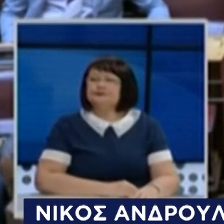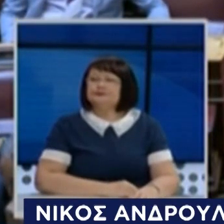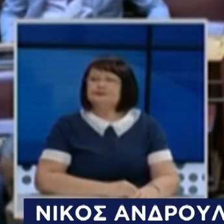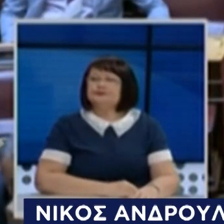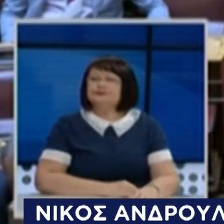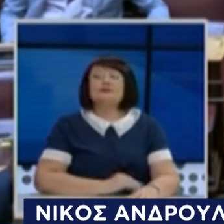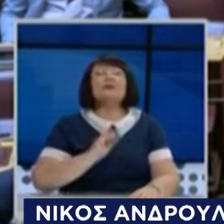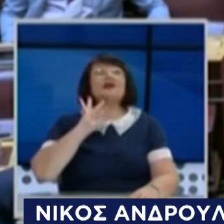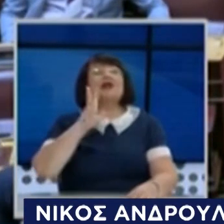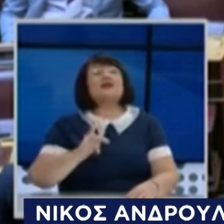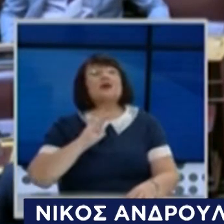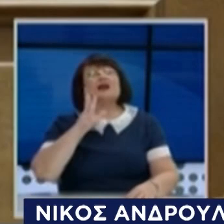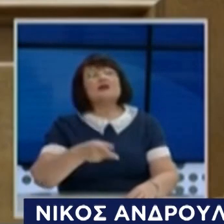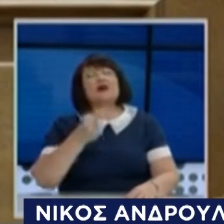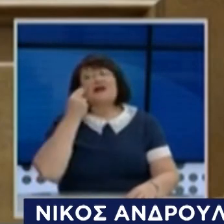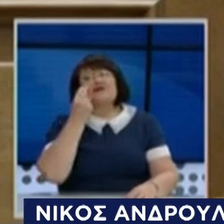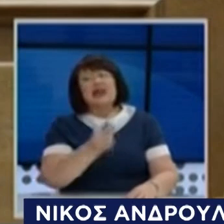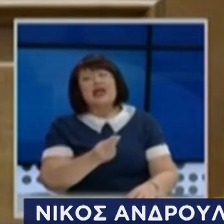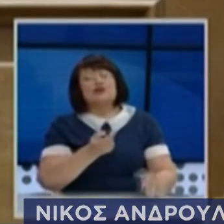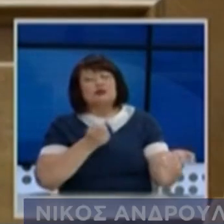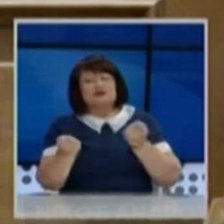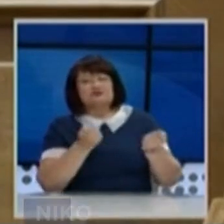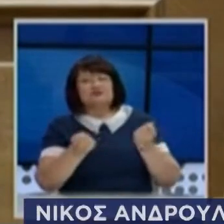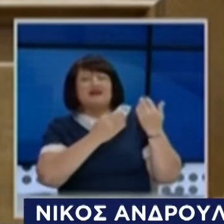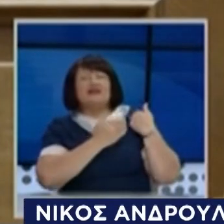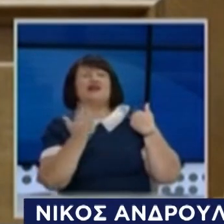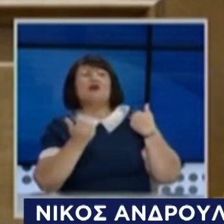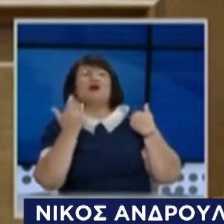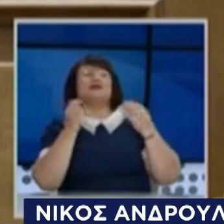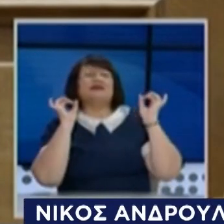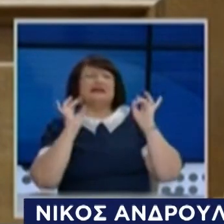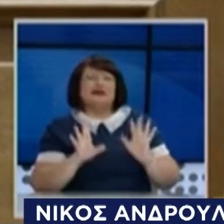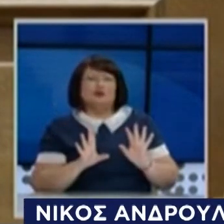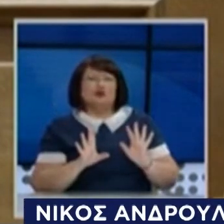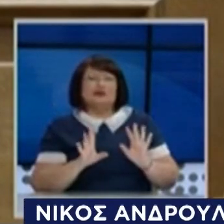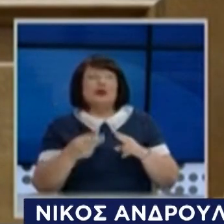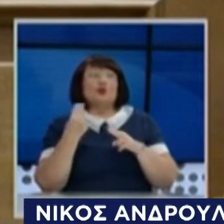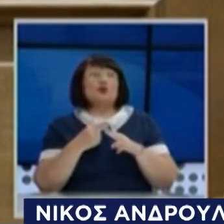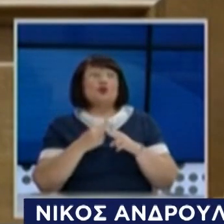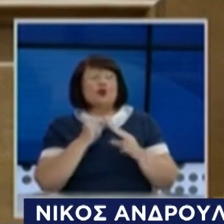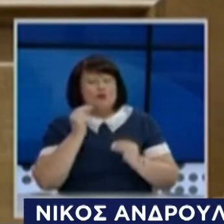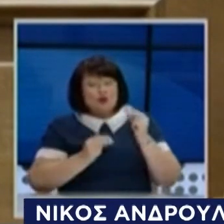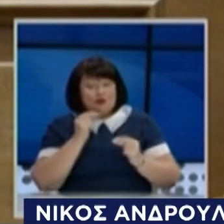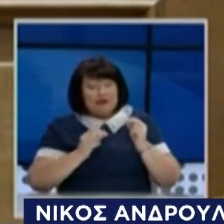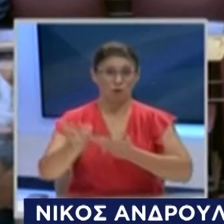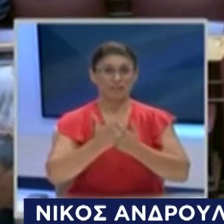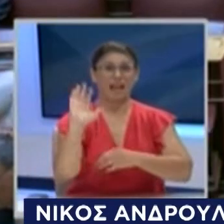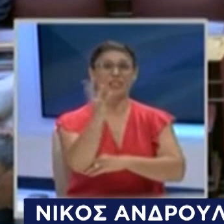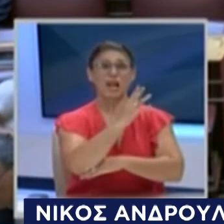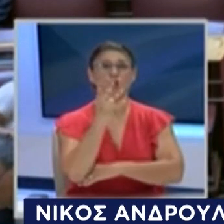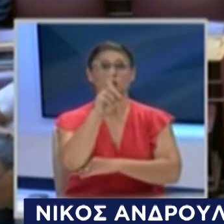Καθημερινά γινόμαστε μάρτυρες μιας οργανωμένης ανευθυνότητας στη διαχείριση κρίσιμων προβλημάτων του ελληνικού